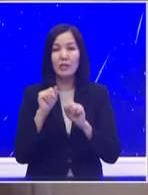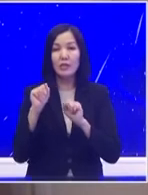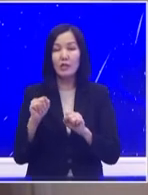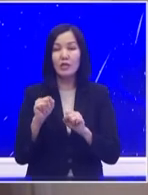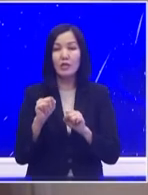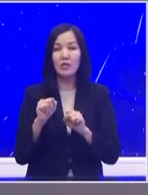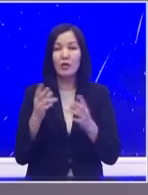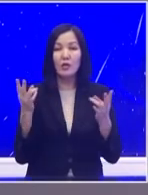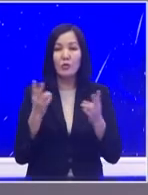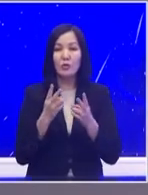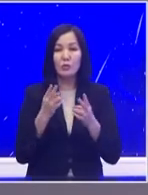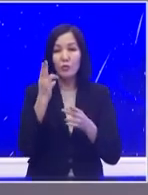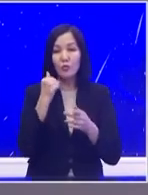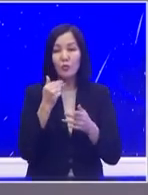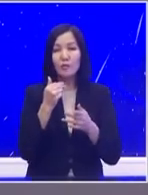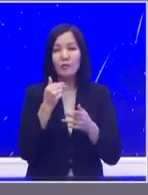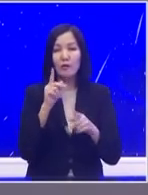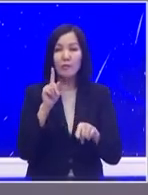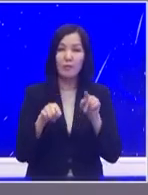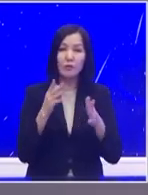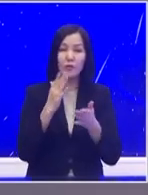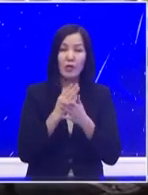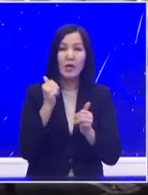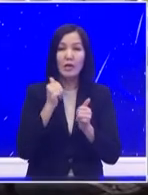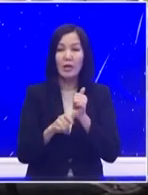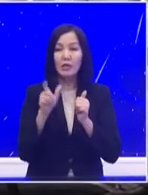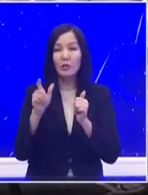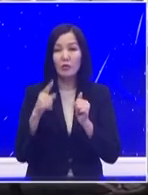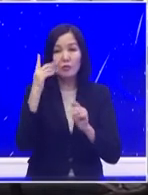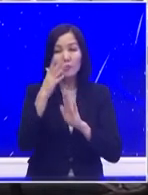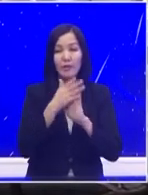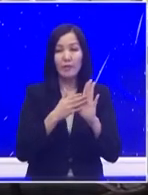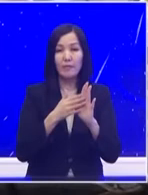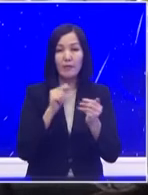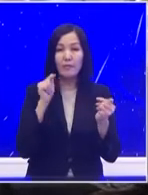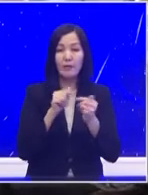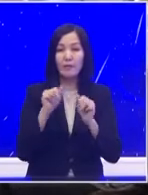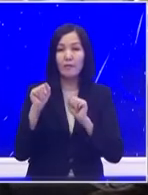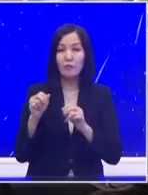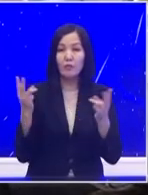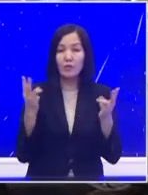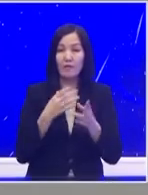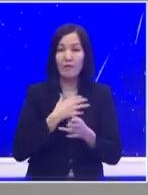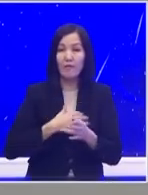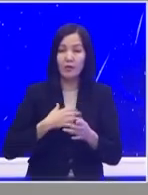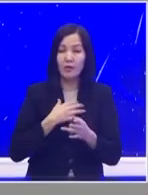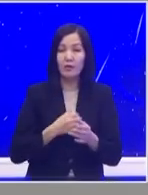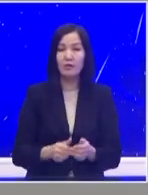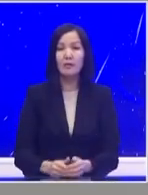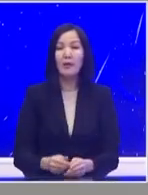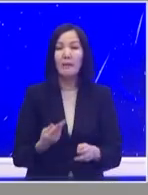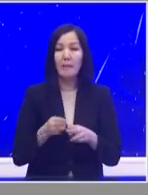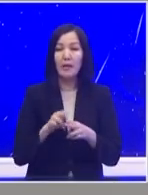могут вызвать некоторые неудобства, но сегодня каждый должен понимать, противовирусные барьеры введены в первую очередь в интересах безопасности населения.